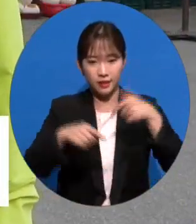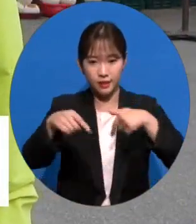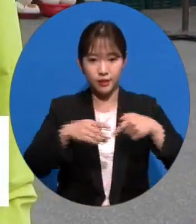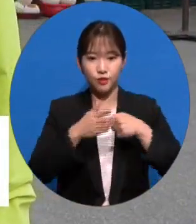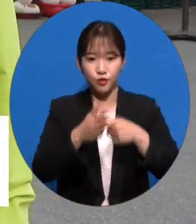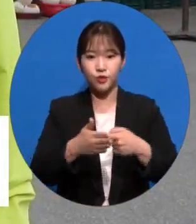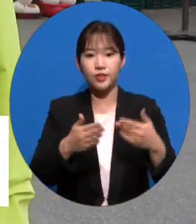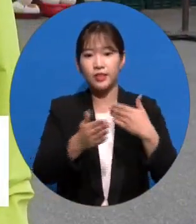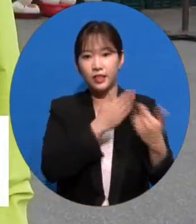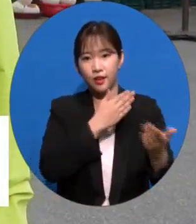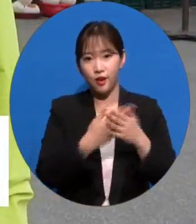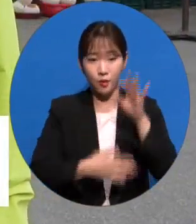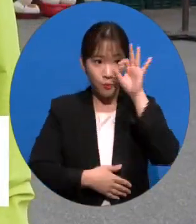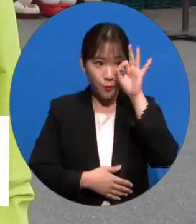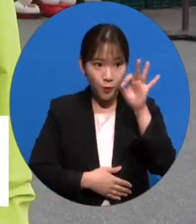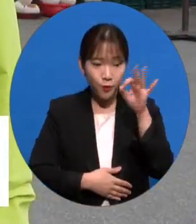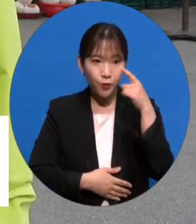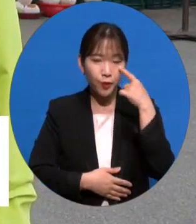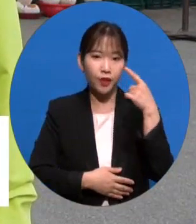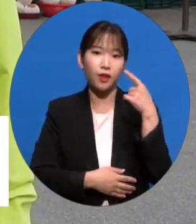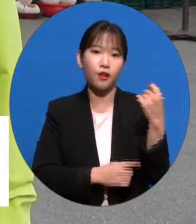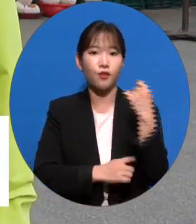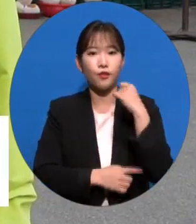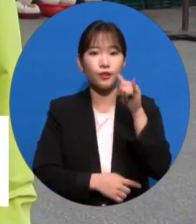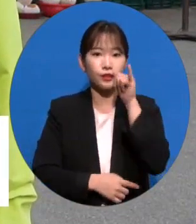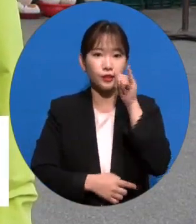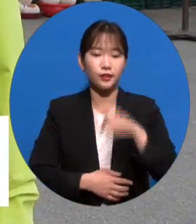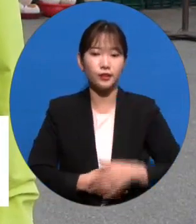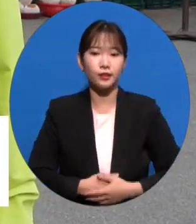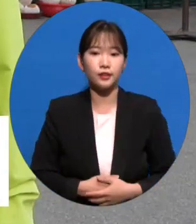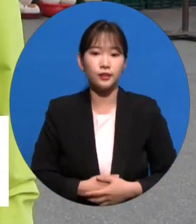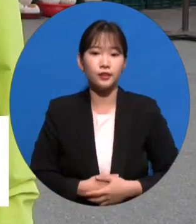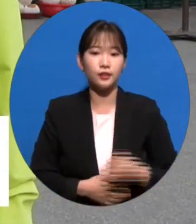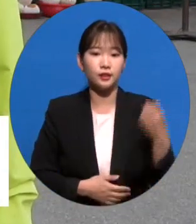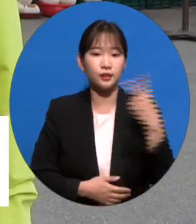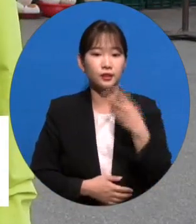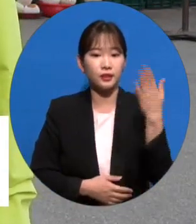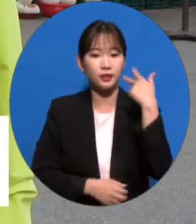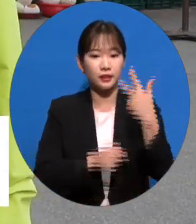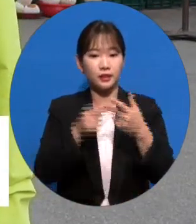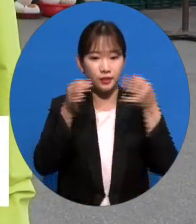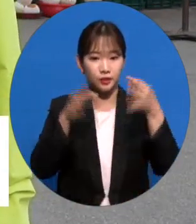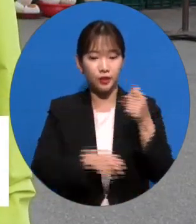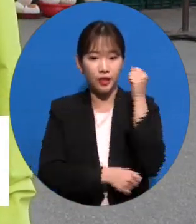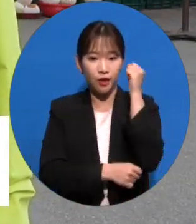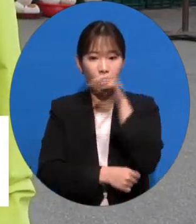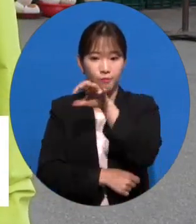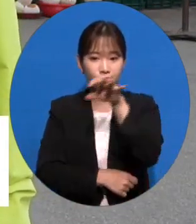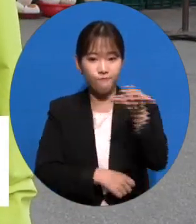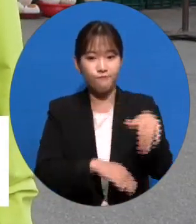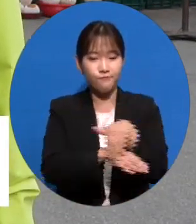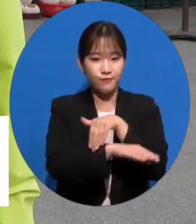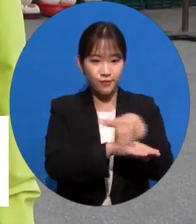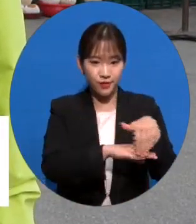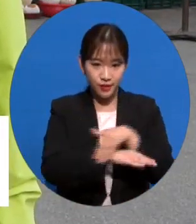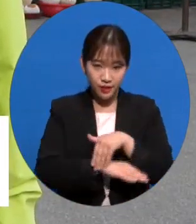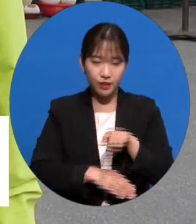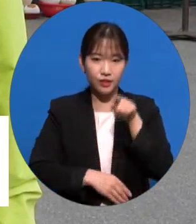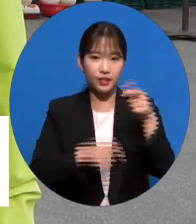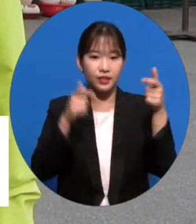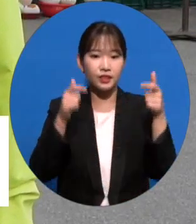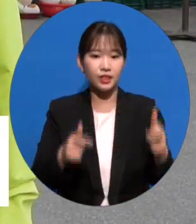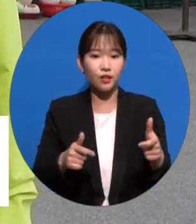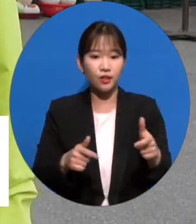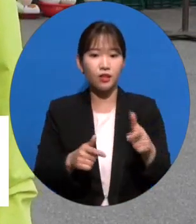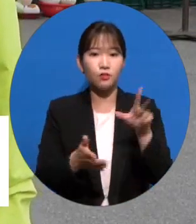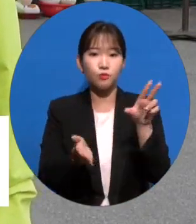추진한 경험과 또 보는 안목이 있습니다. 그리고 지난 7년 동안 영암 곳곳을 다니면서